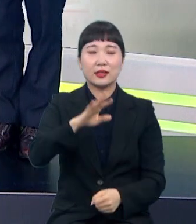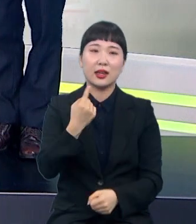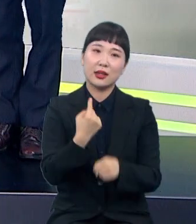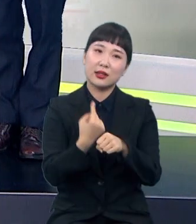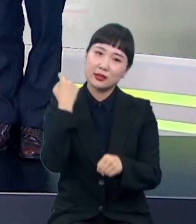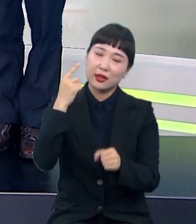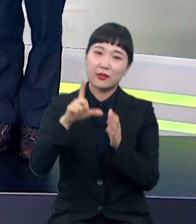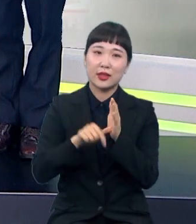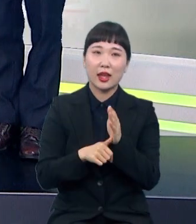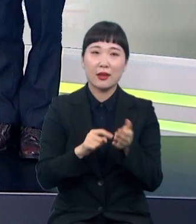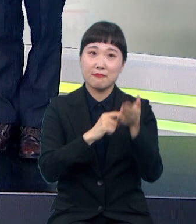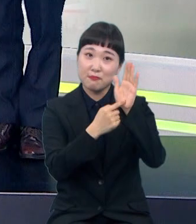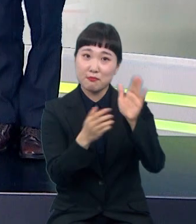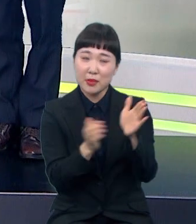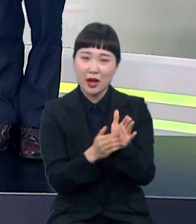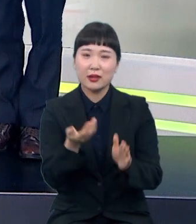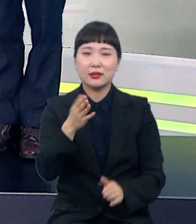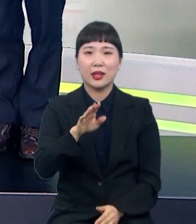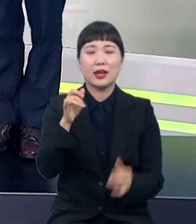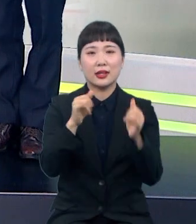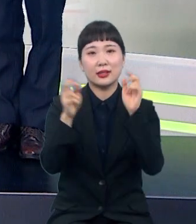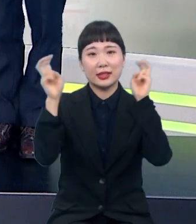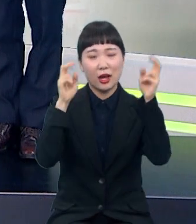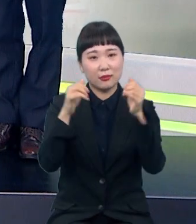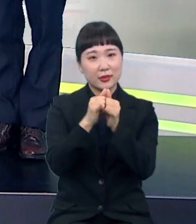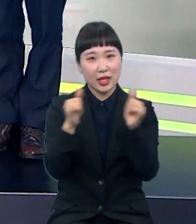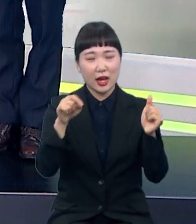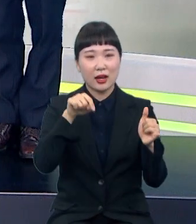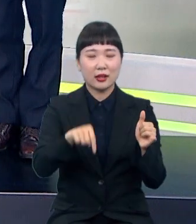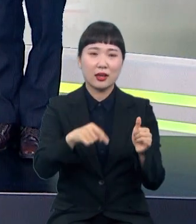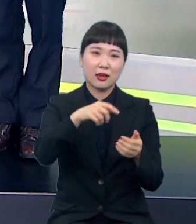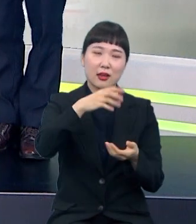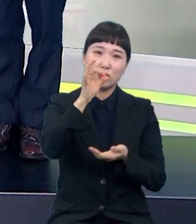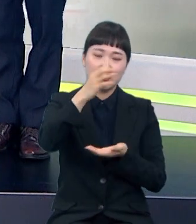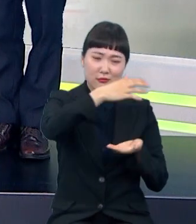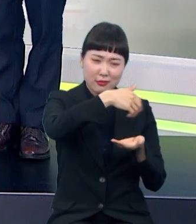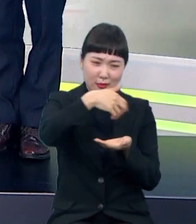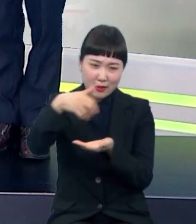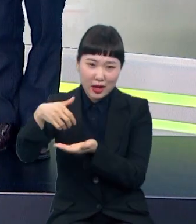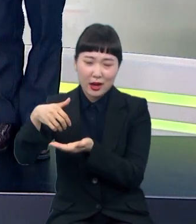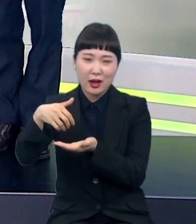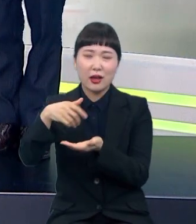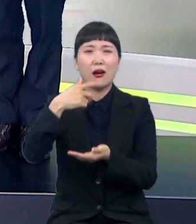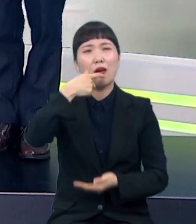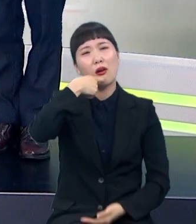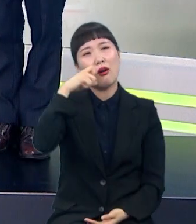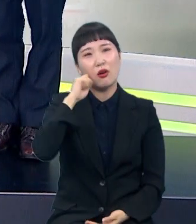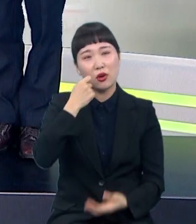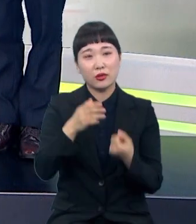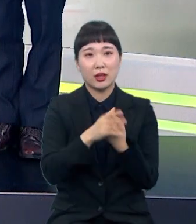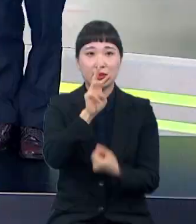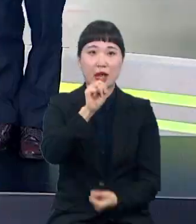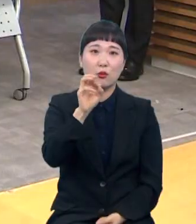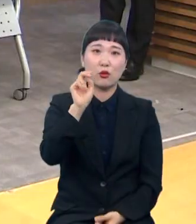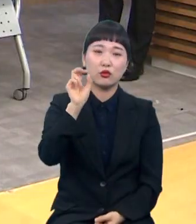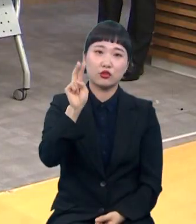처했습니다. 사업자가 자금 마련에 어려움을 겪다 결국 MOU가 해지됐습니다. 배상민 기자입니다.